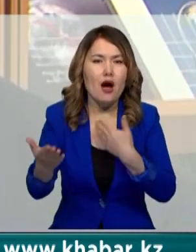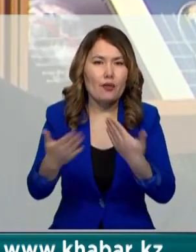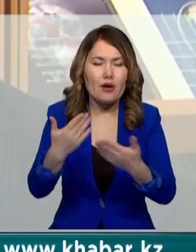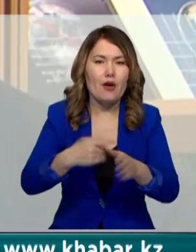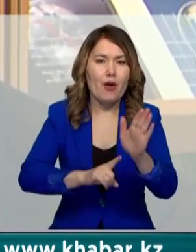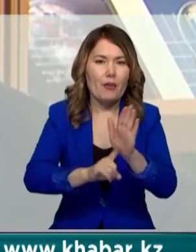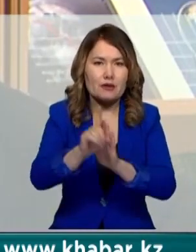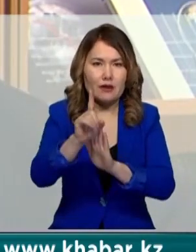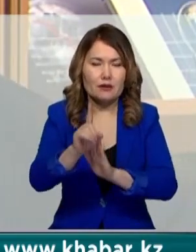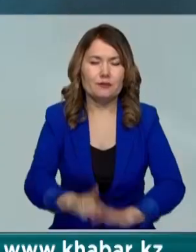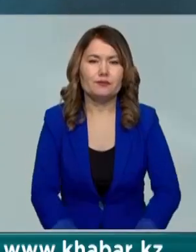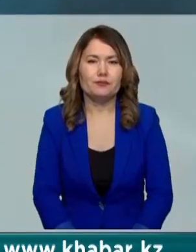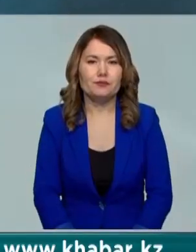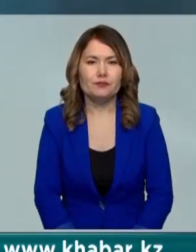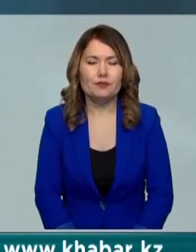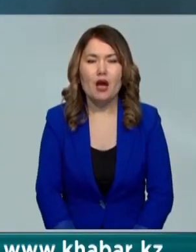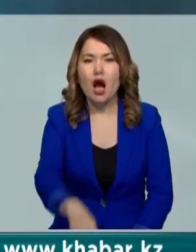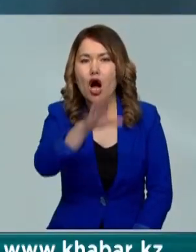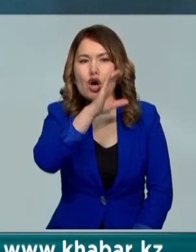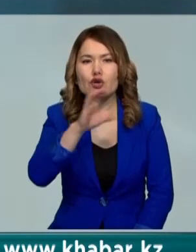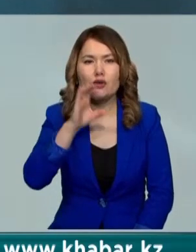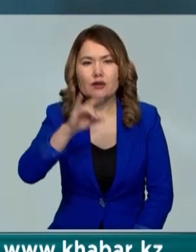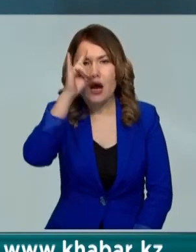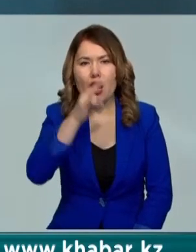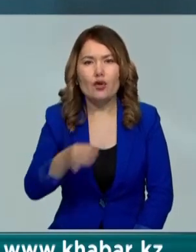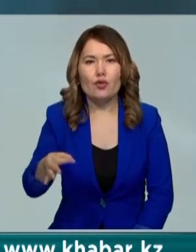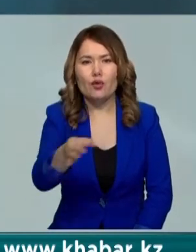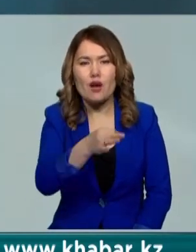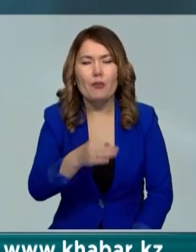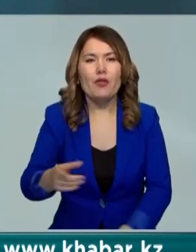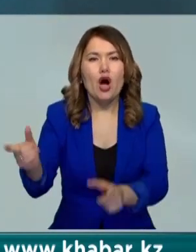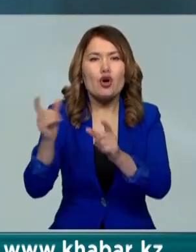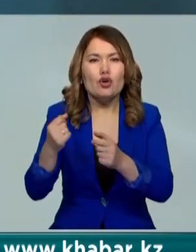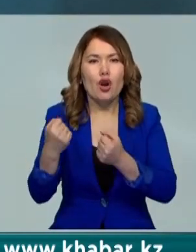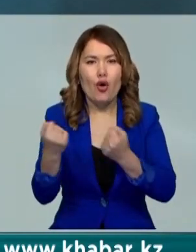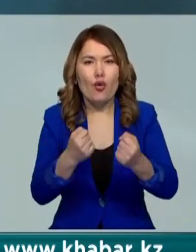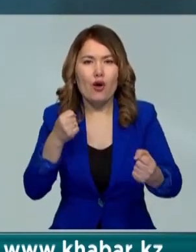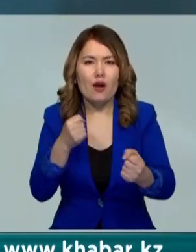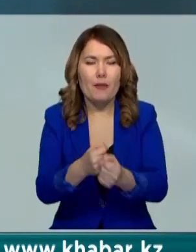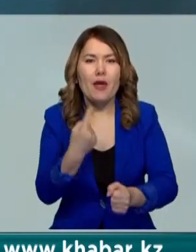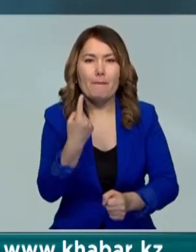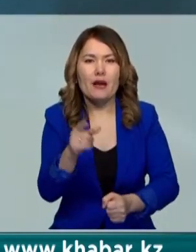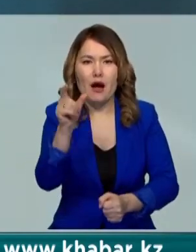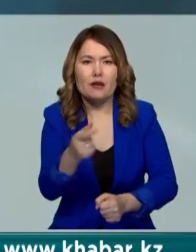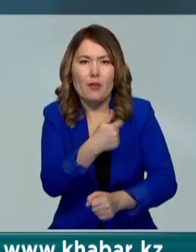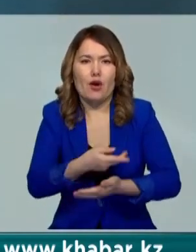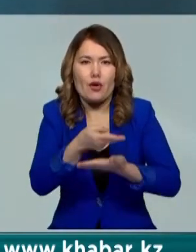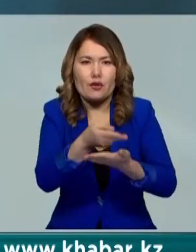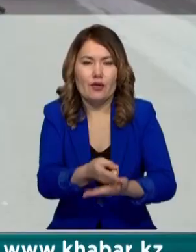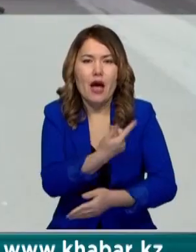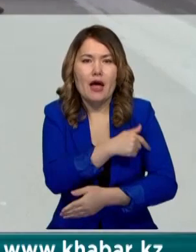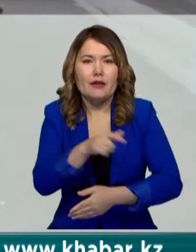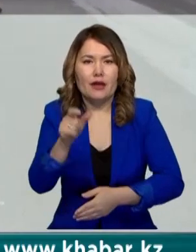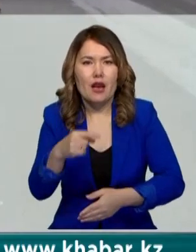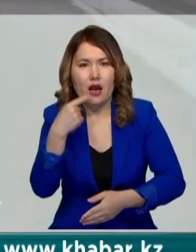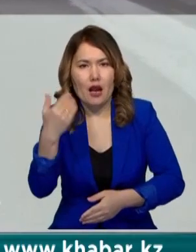қарым-қатынастың бастамасы ғана. Солтүстік Қазақстан облысында жүк көліктері соғылып, бір адам ауруханаға түсті. Дәрігерлердің